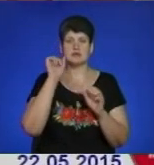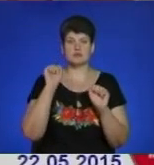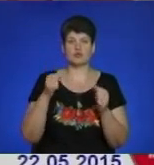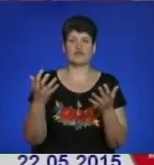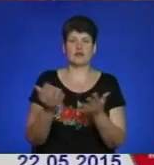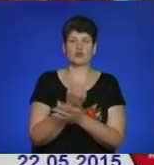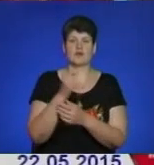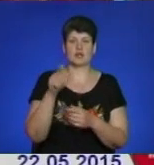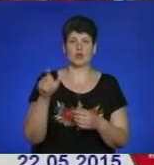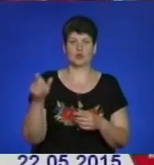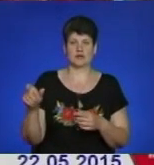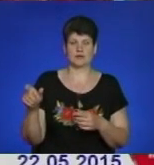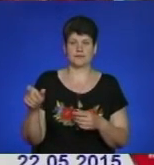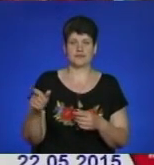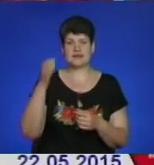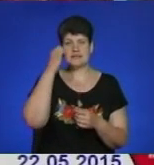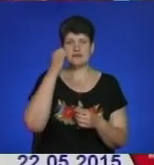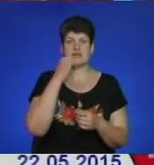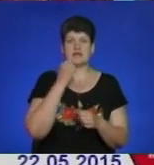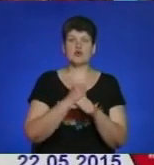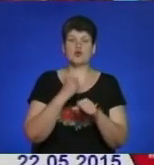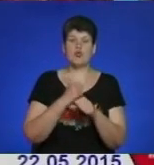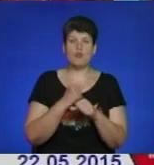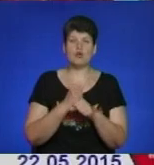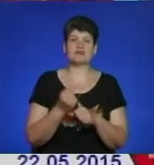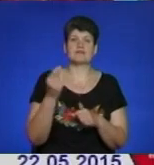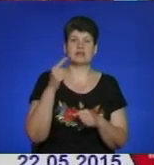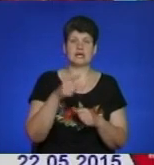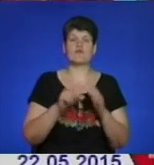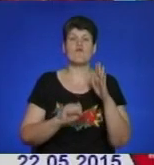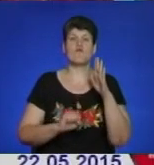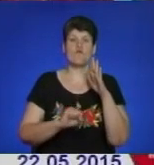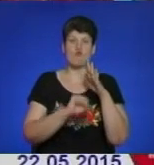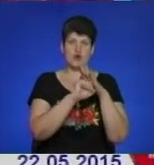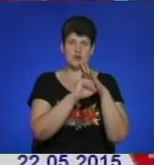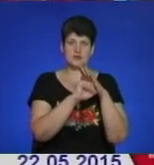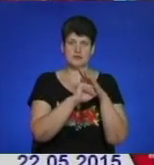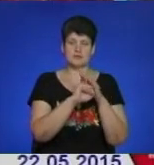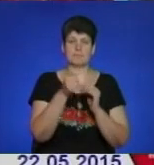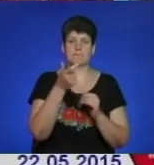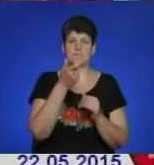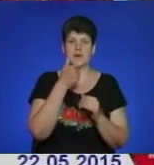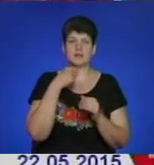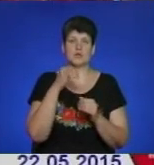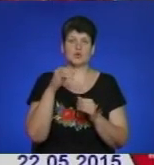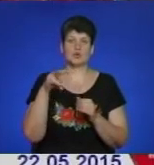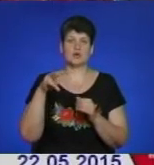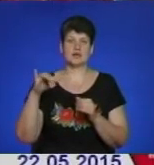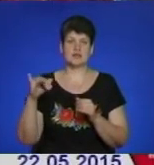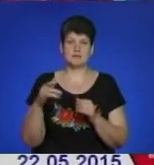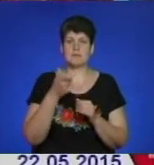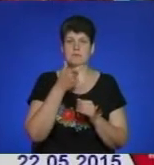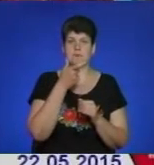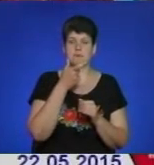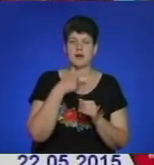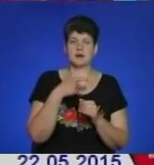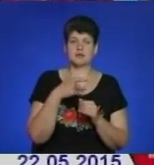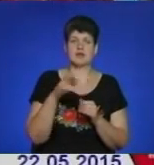Основна мета цього проєкту – навчити старшокласників основам до медичної допомоги. Фішка в тому, що проєкт практичний